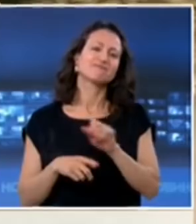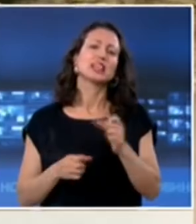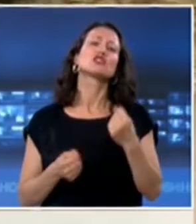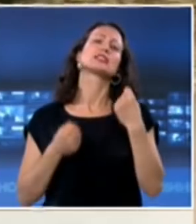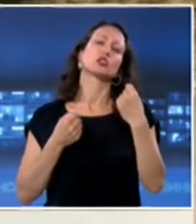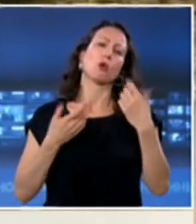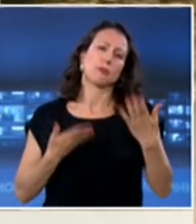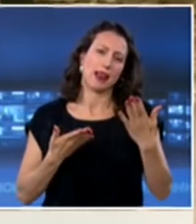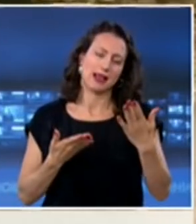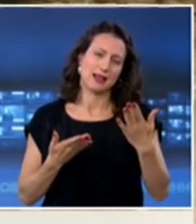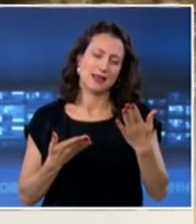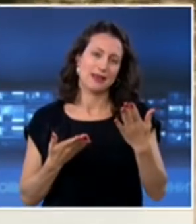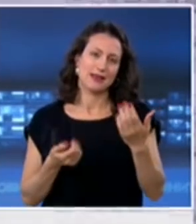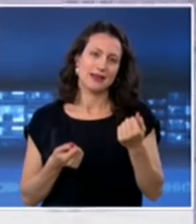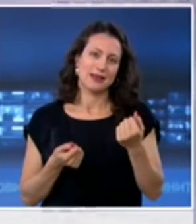осмелили, но